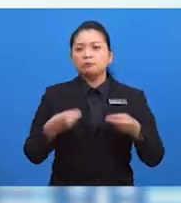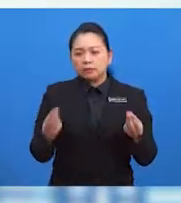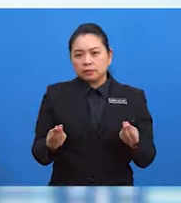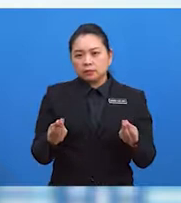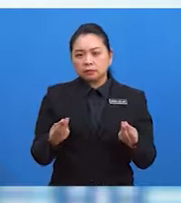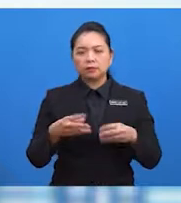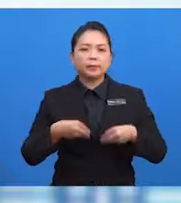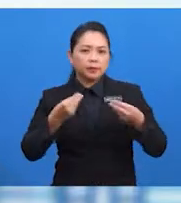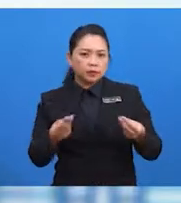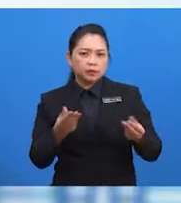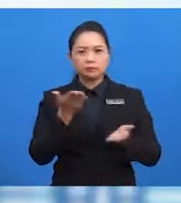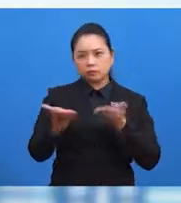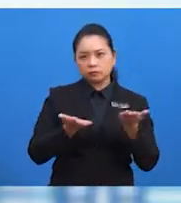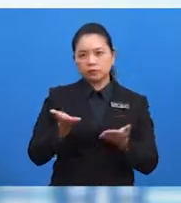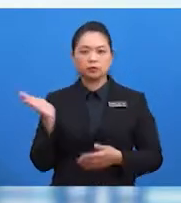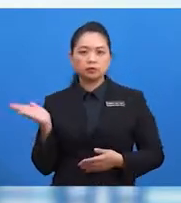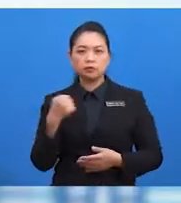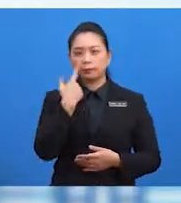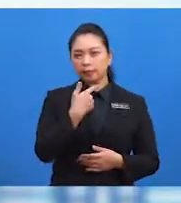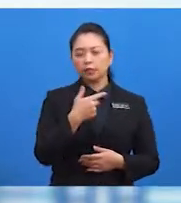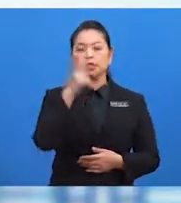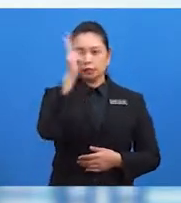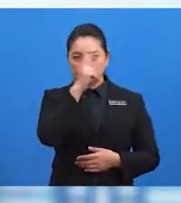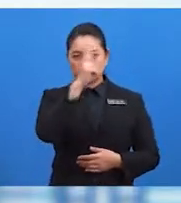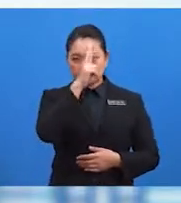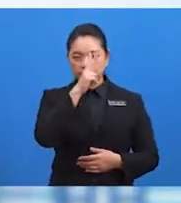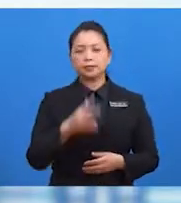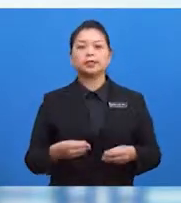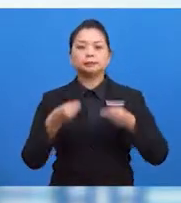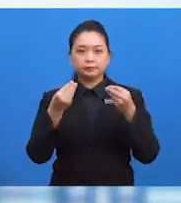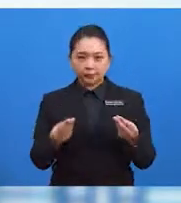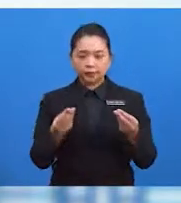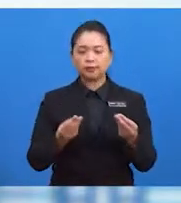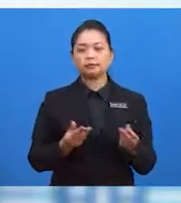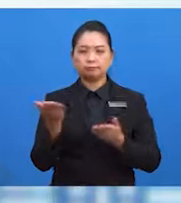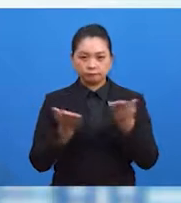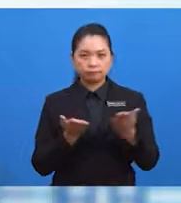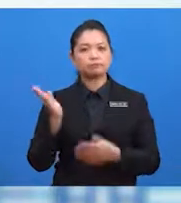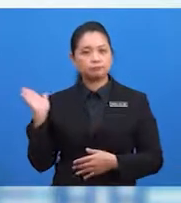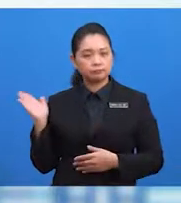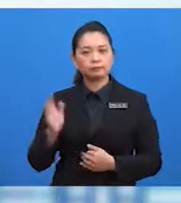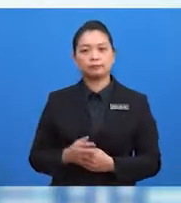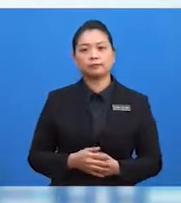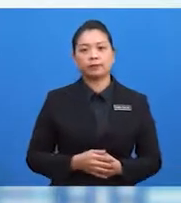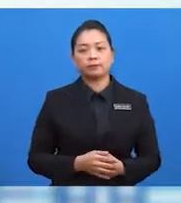ini? Ya, kerajaan yang menawarkan perkhidmatan ini.